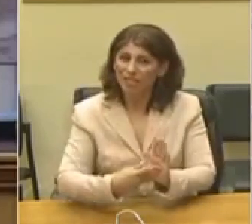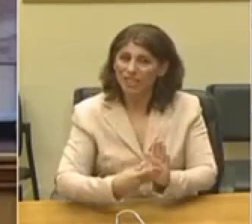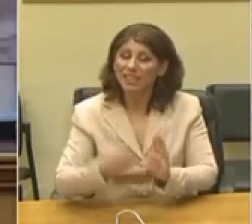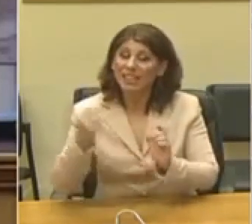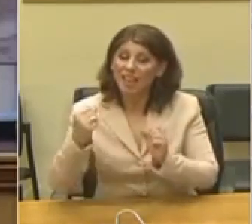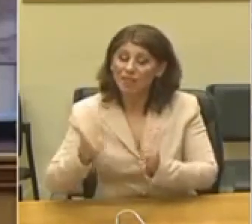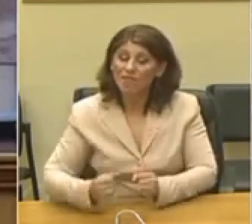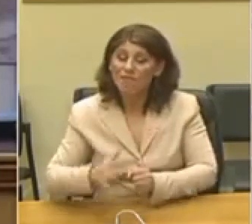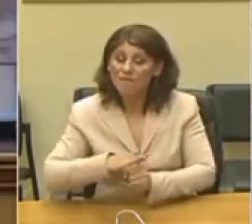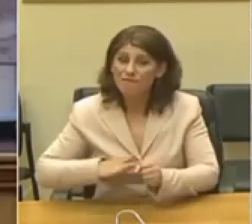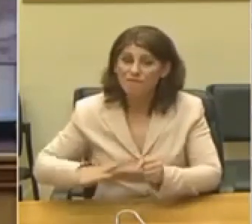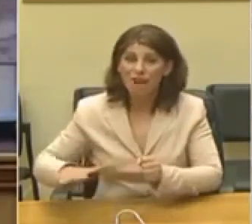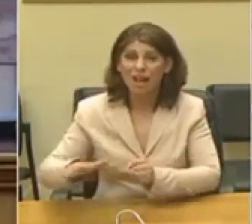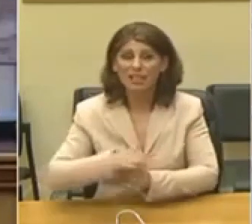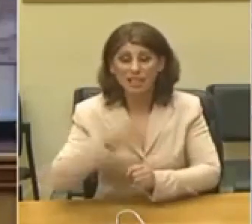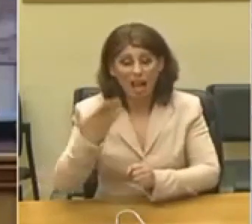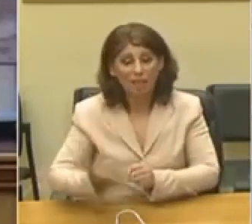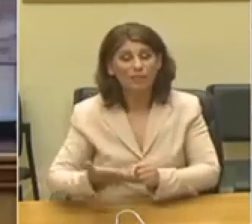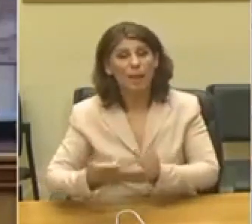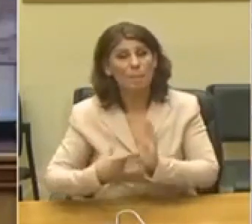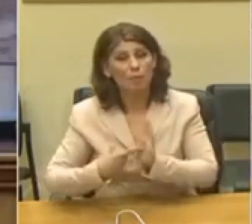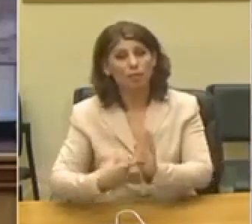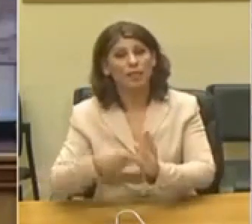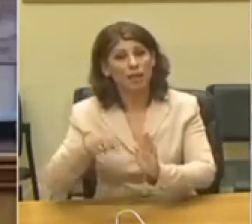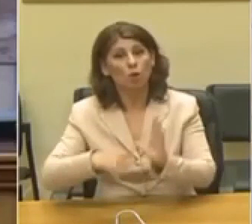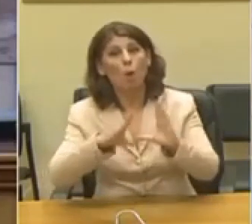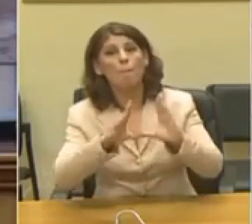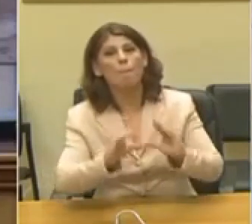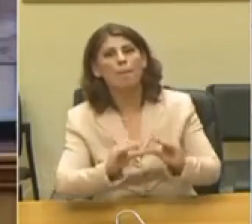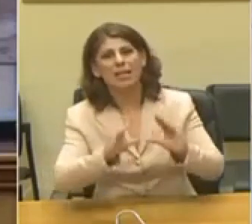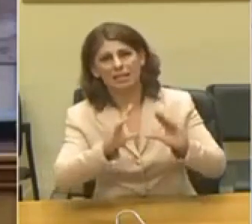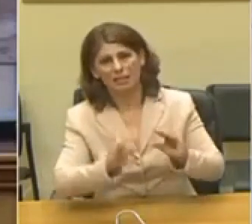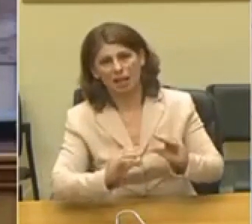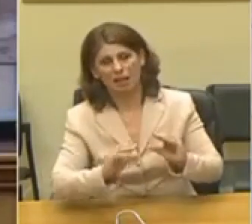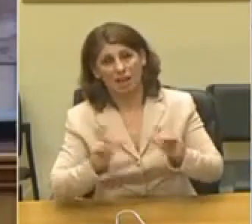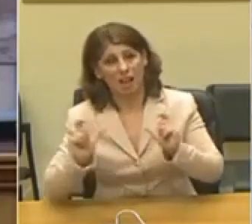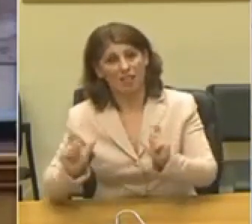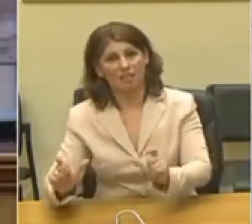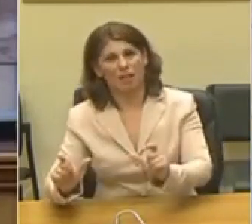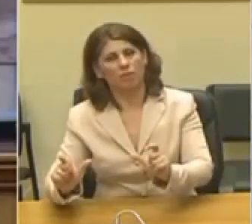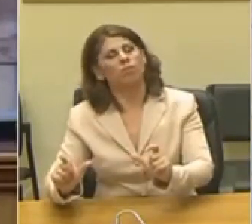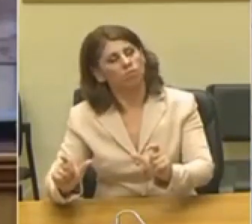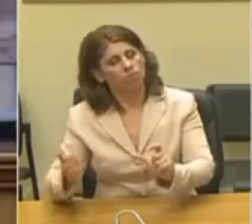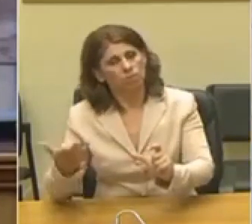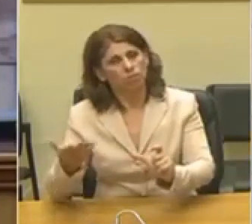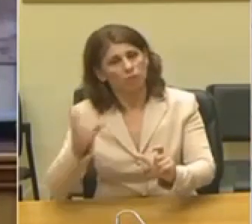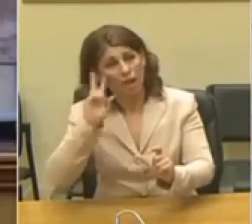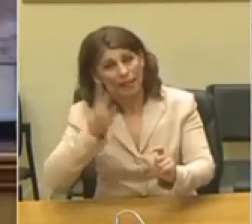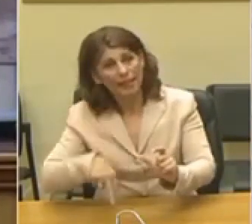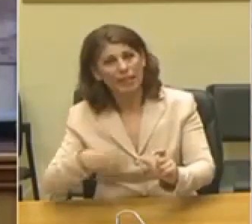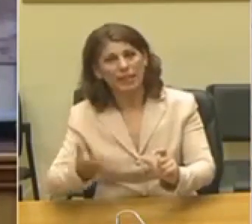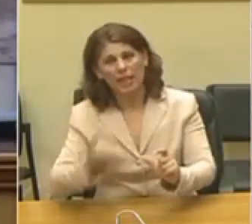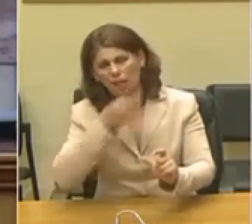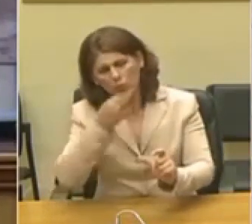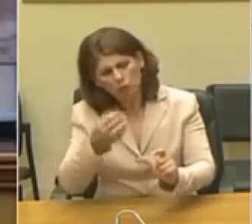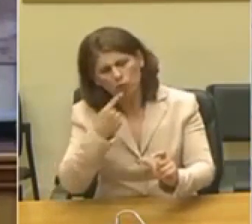με βάση αυτά που δείχνει αυτό το μαξιλάρι ασφαλείας το οποίο προφανώς εγκρίθηκε για τους λόγους που